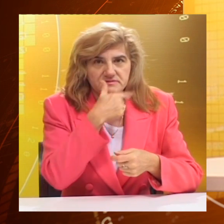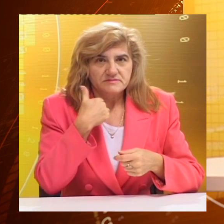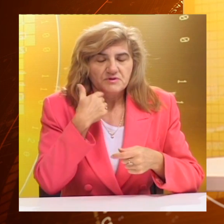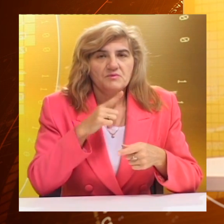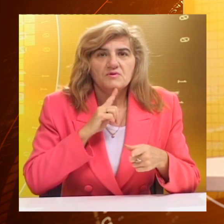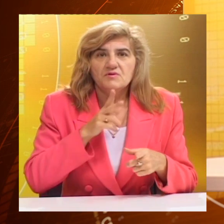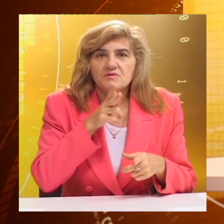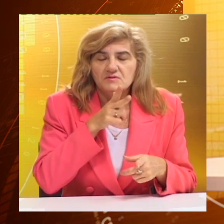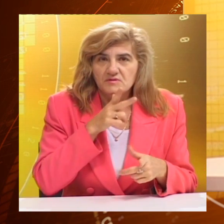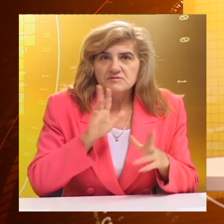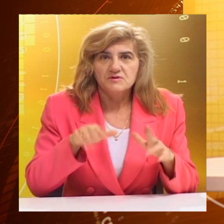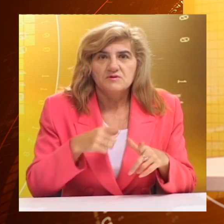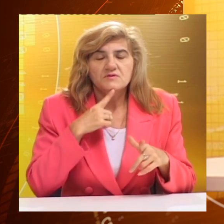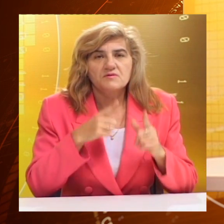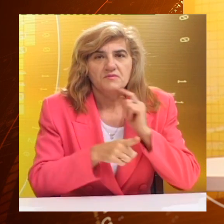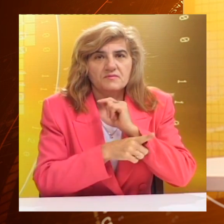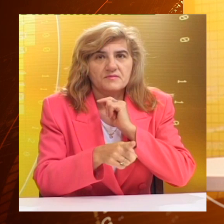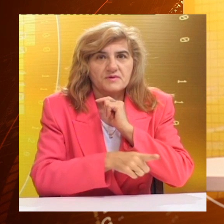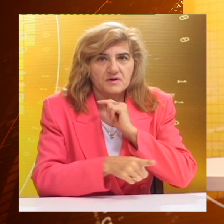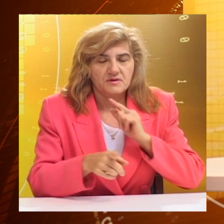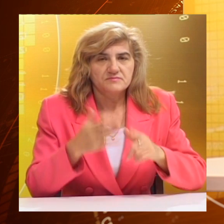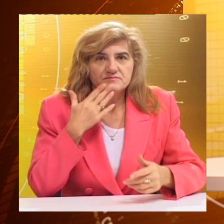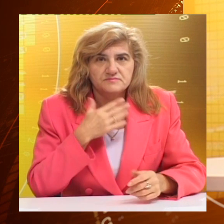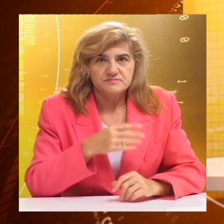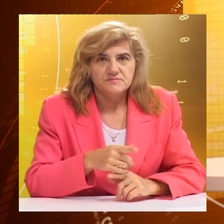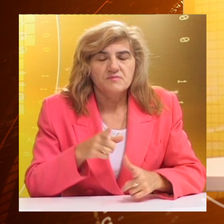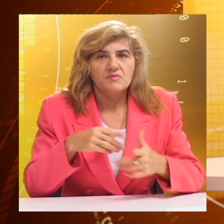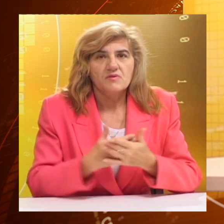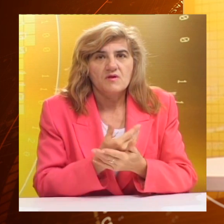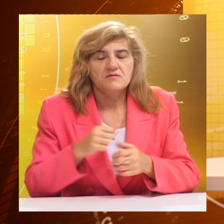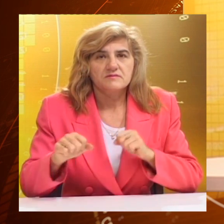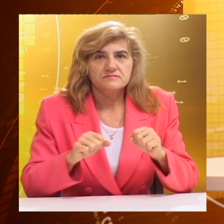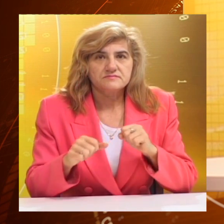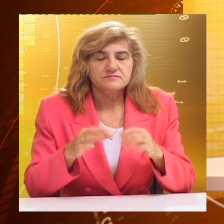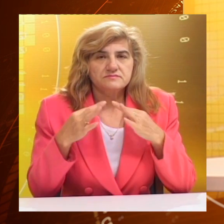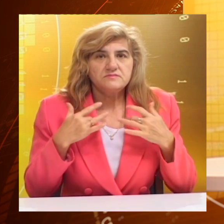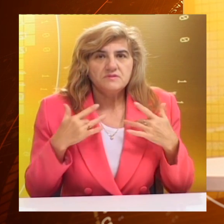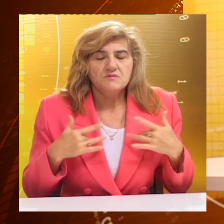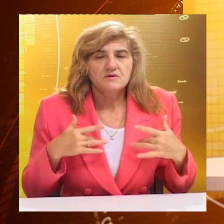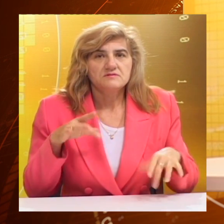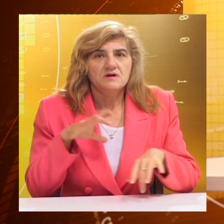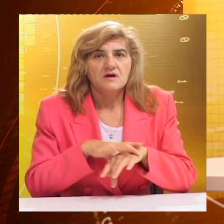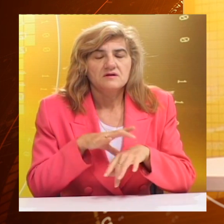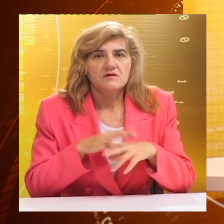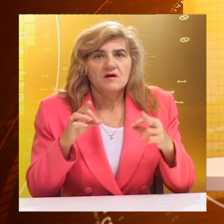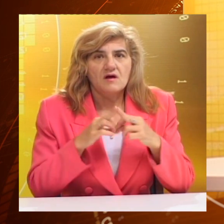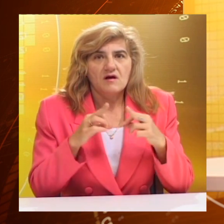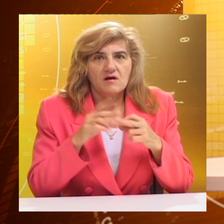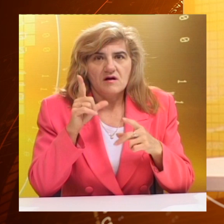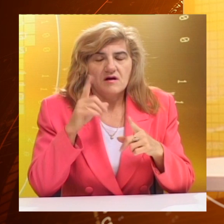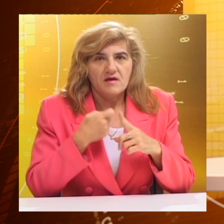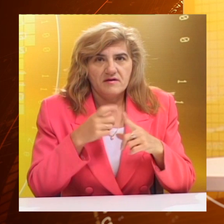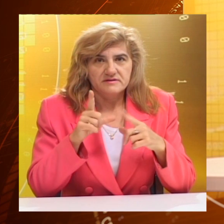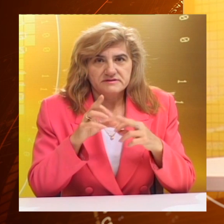550 Brucoša koji su se opredelili za neke od 8 studijskih programa. Novoizabrani dekan Ekonomskog fakulteta profesor dr. Aleksandar